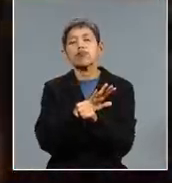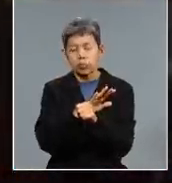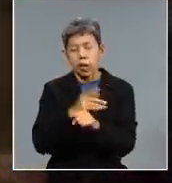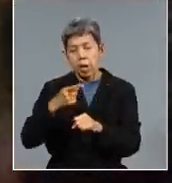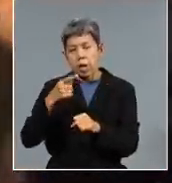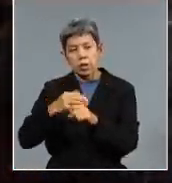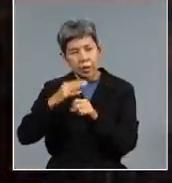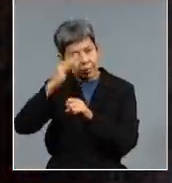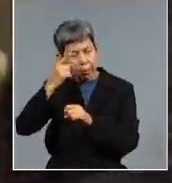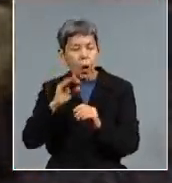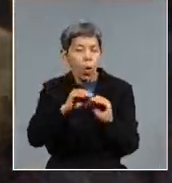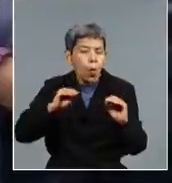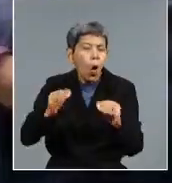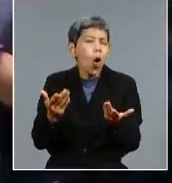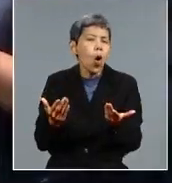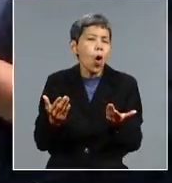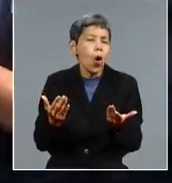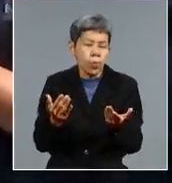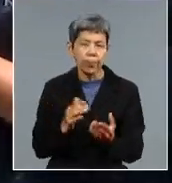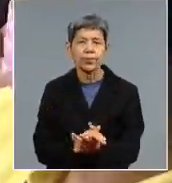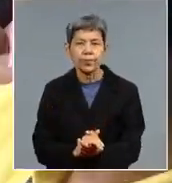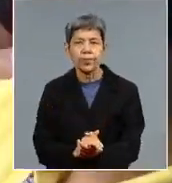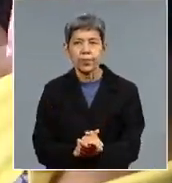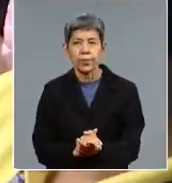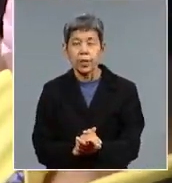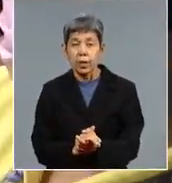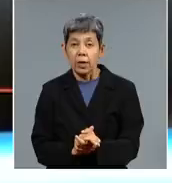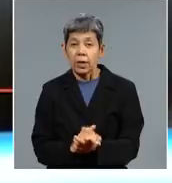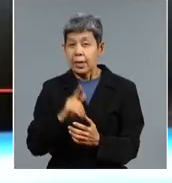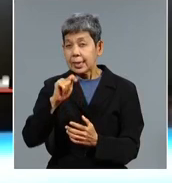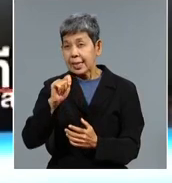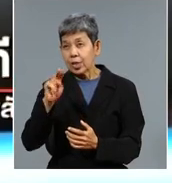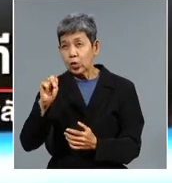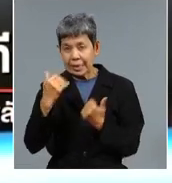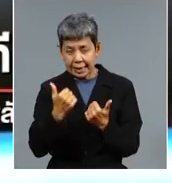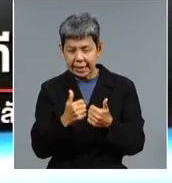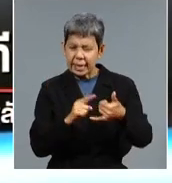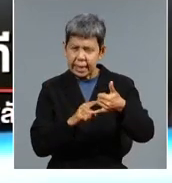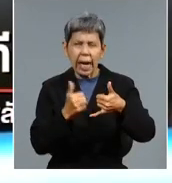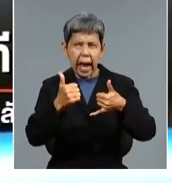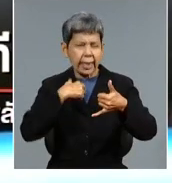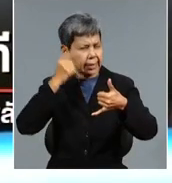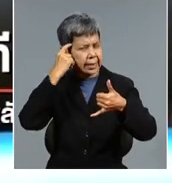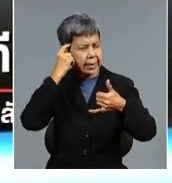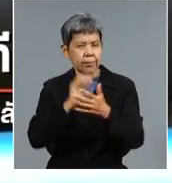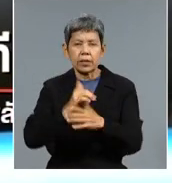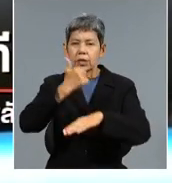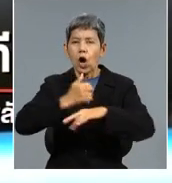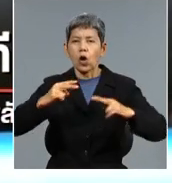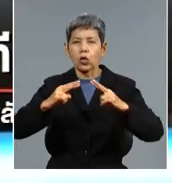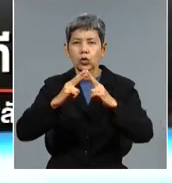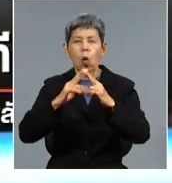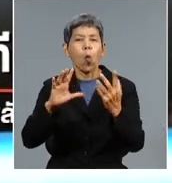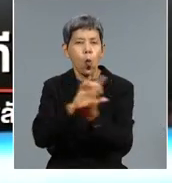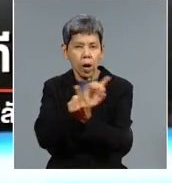ประวิตรจึงขอผลัดเอาไว้ก่อนส่วนคุณตรีนุชค่ะมีรายงานว่าอาจจะได้ไปเป็นรัฐมนตรีว่าการกระทรวงวั